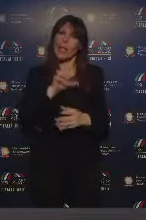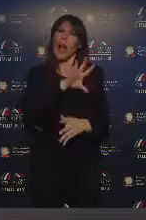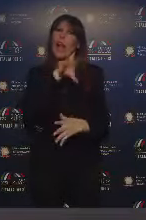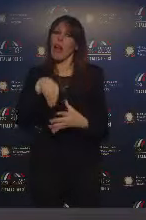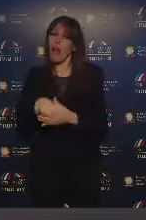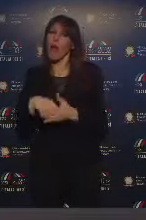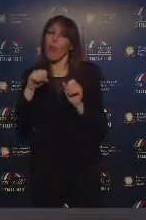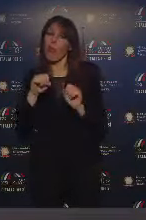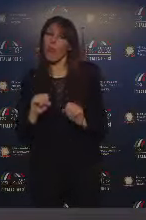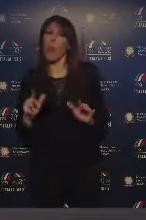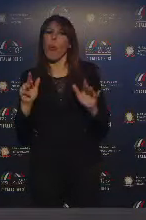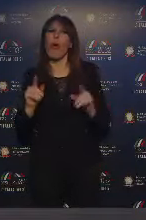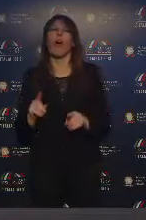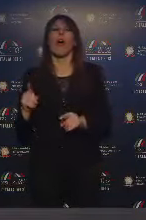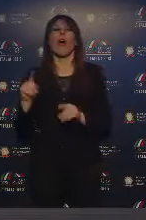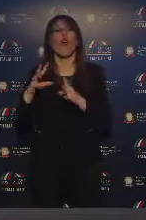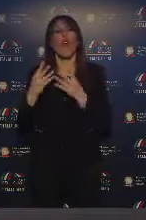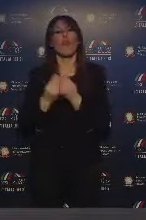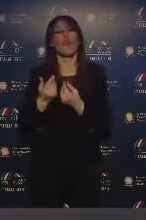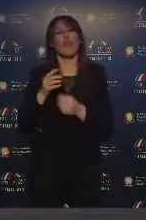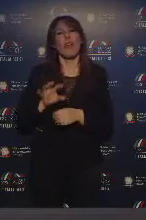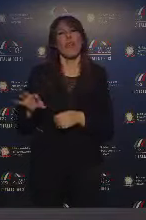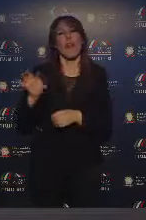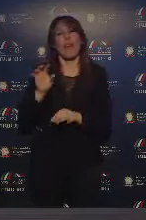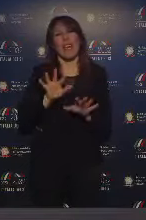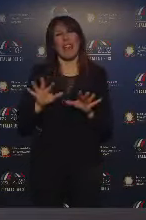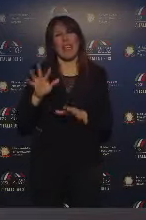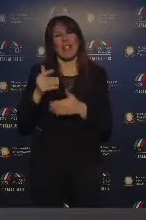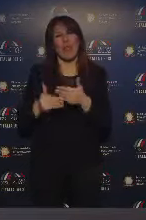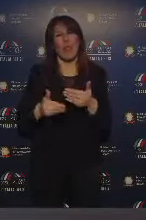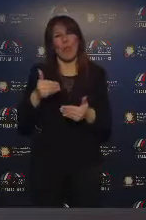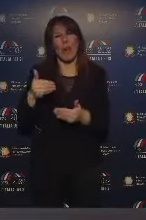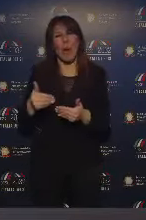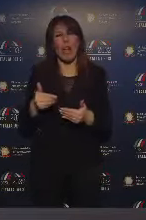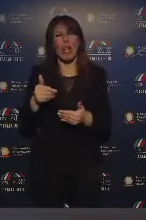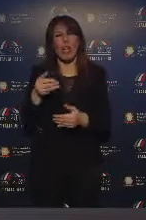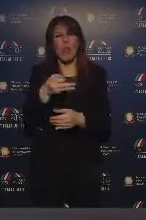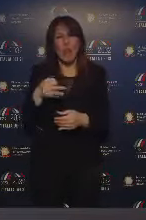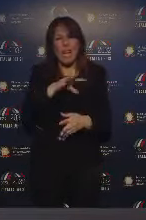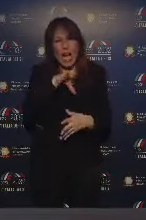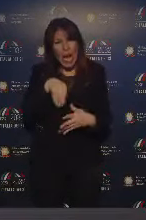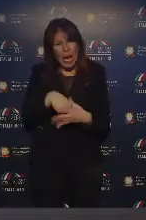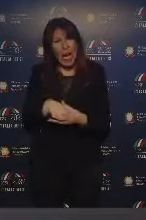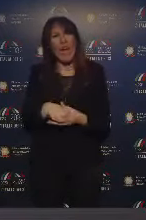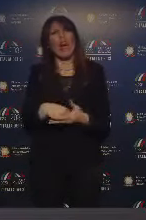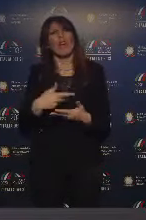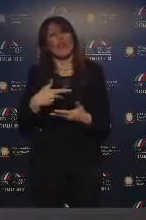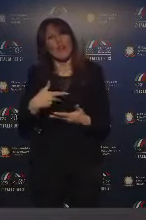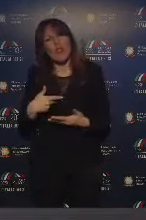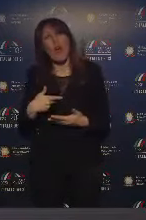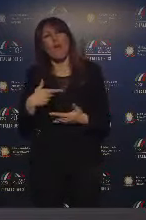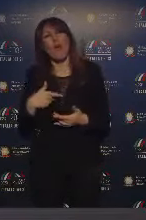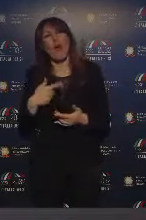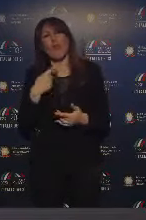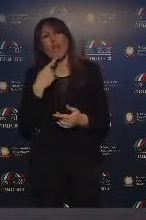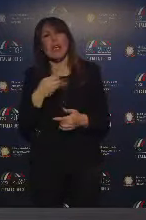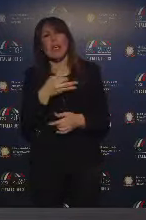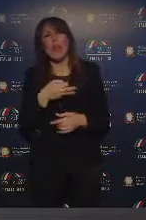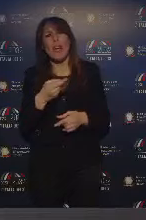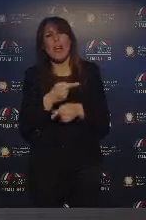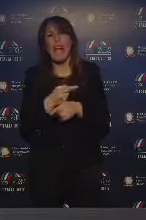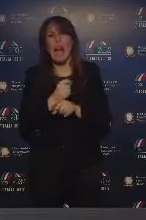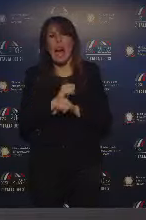della commissione europea che ha ricompreso il nucleare nella tassonomia ovvero siia nelle fonti finanziabili riconosce nel nucleare la fonte energetica di